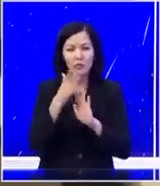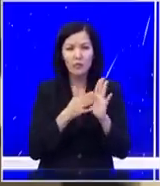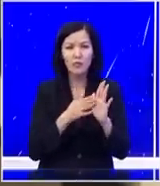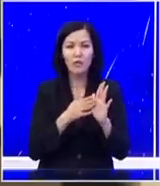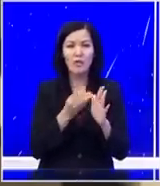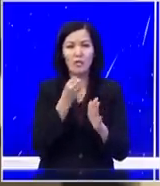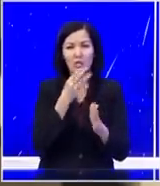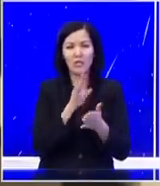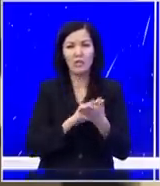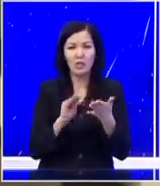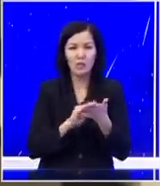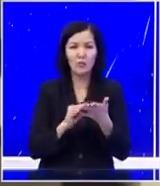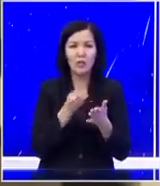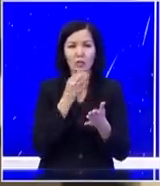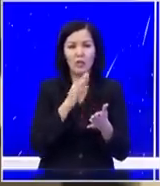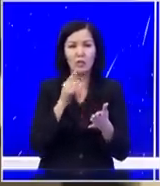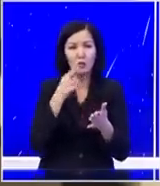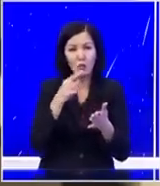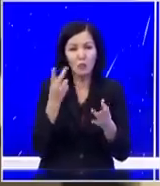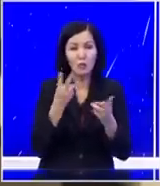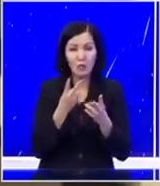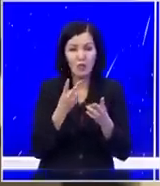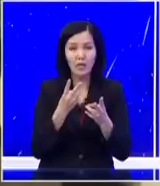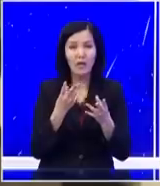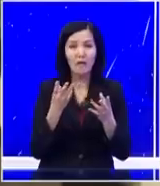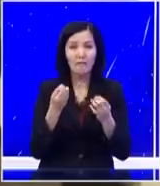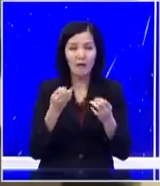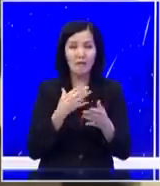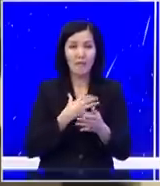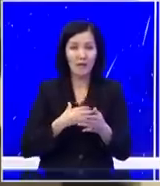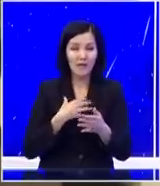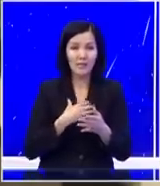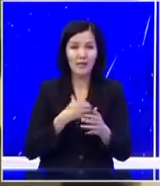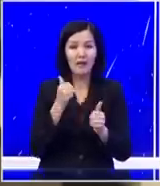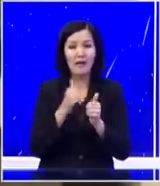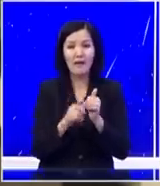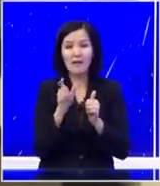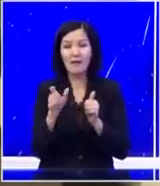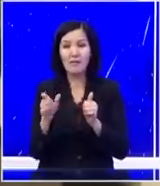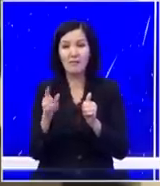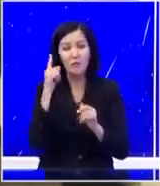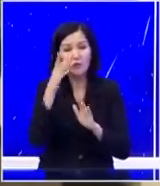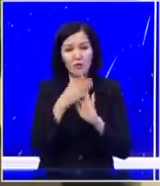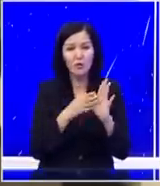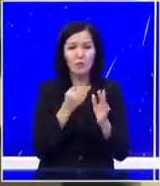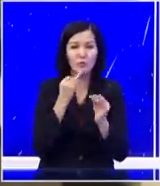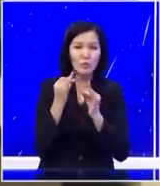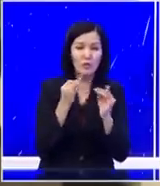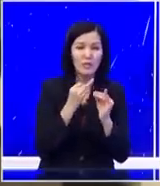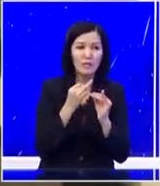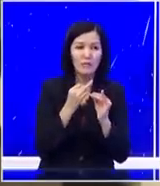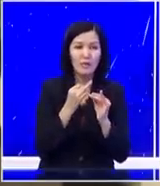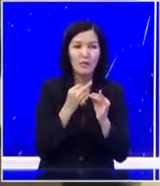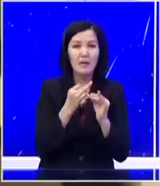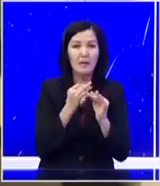жаза білу керек, сөйлей білуі тиіс, бірақ ол тағы бір өте маңызды нәрсе, әр адаммен тіл табысып, баламен балаша,